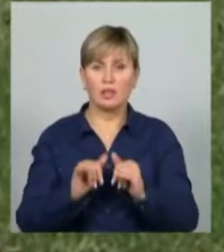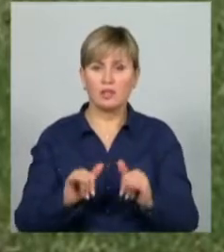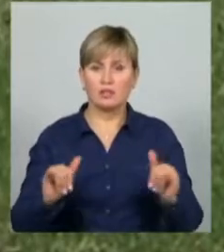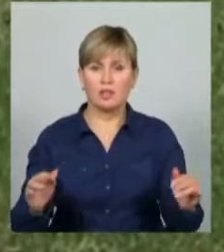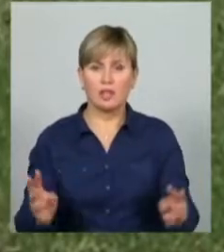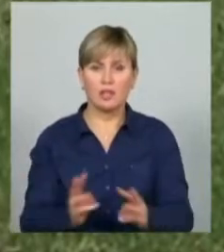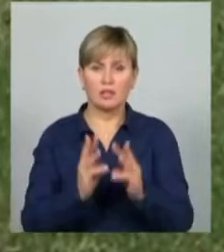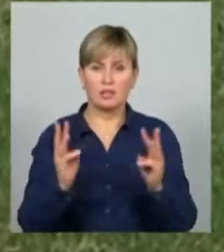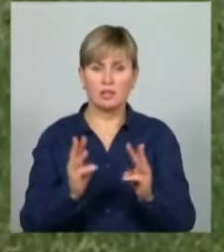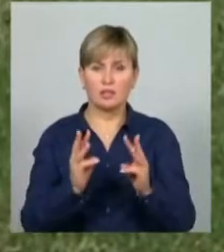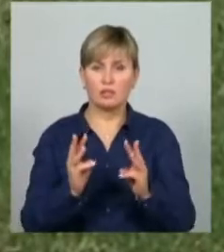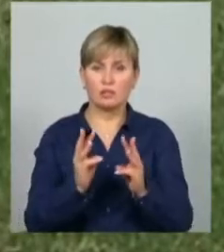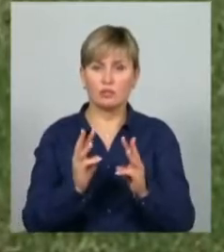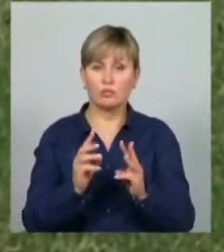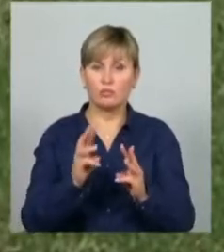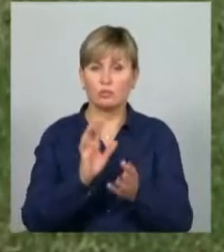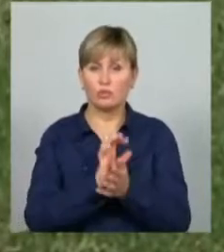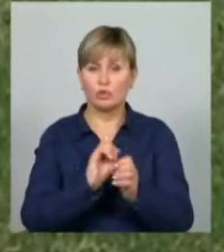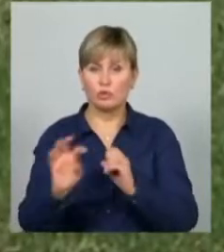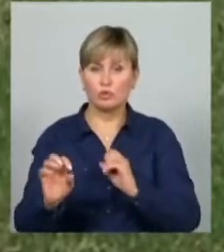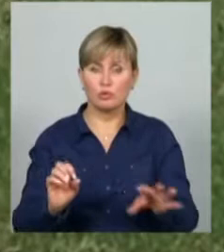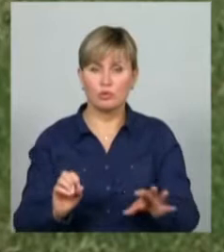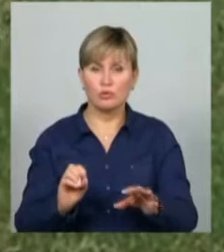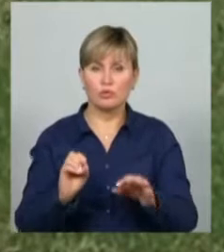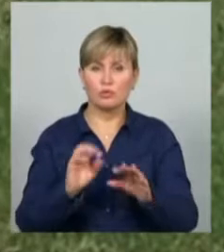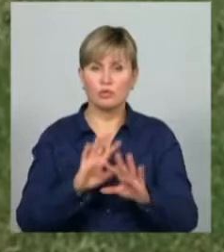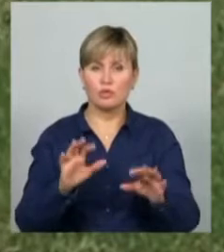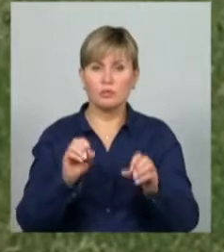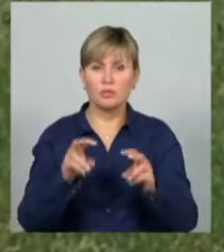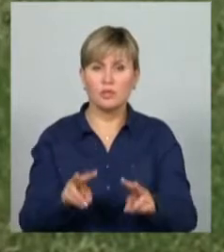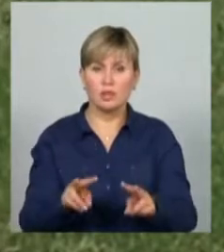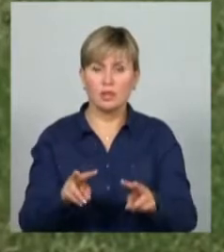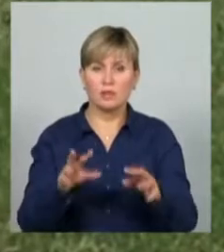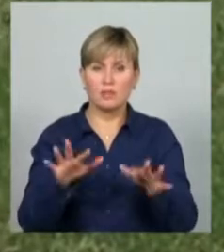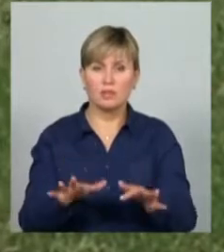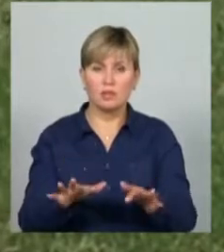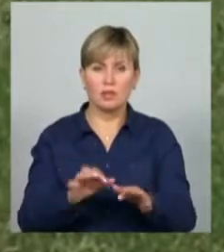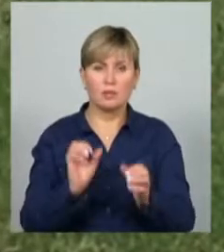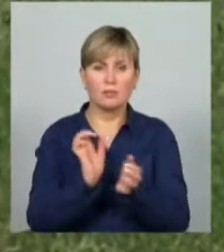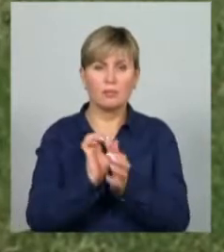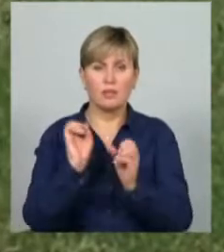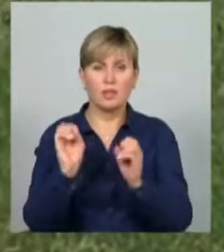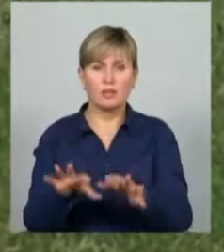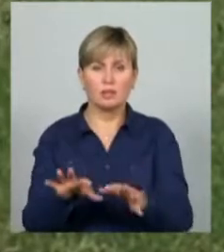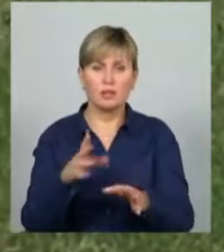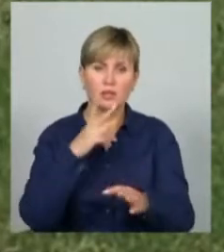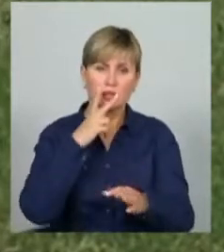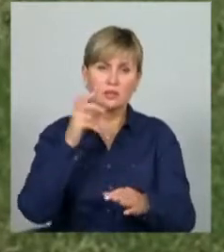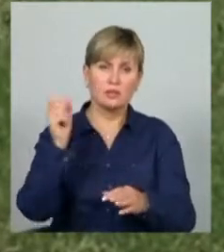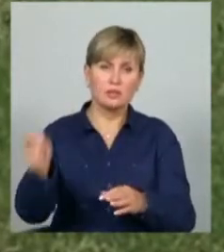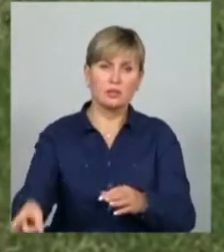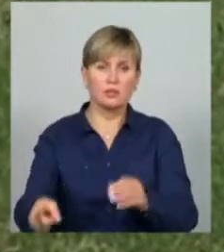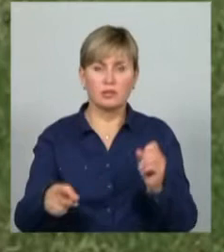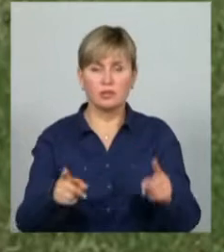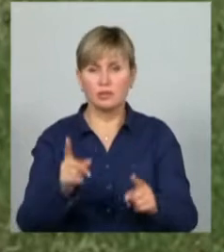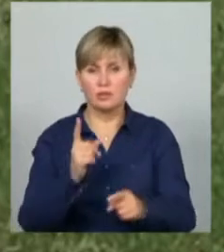костры, сжигать мусор в не специально отведенных местах, не бросать непотушенные окурки